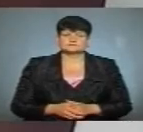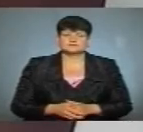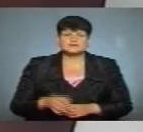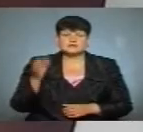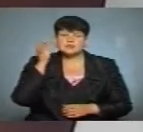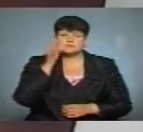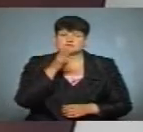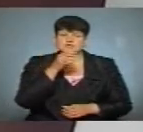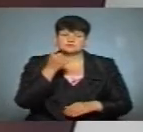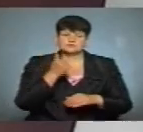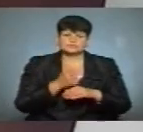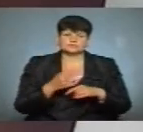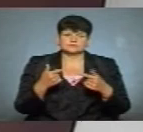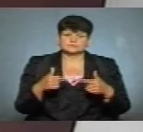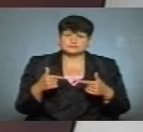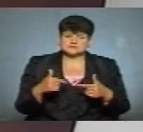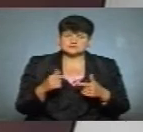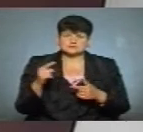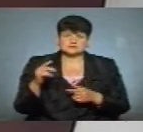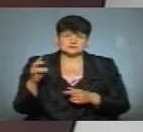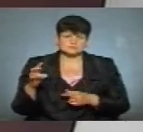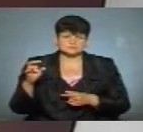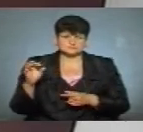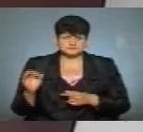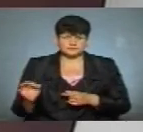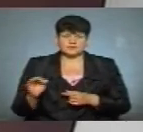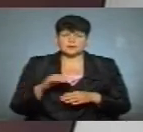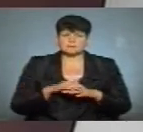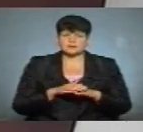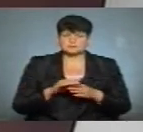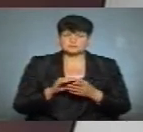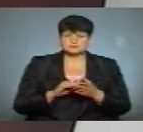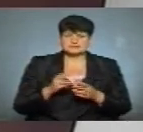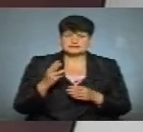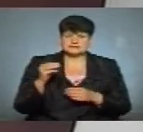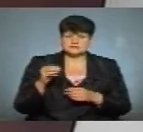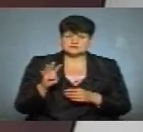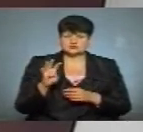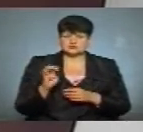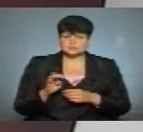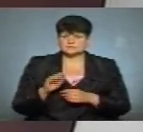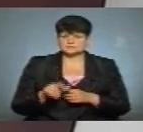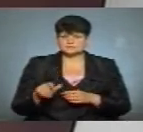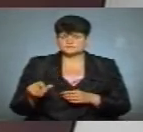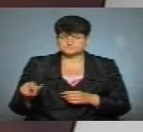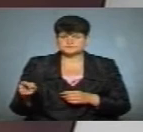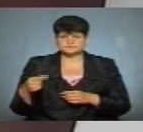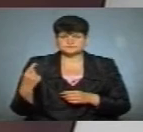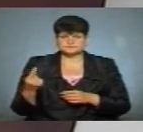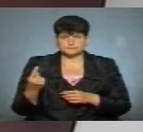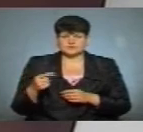Нагадаю, під час основної сесії зовнішнього незалежного оцінювання математику складали 3400 абітурієнтів з